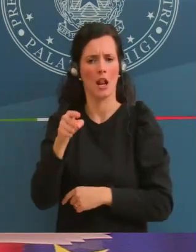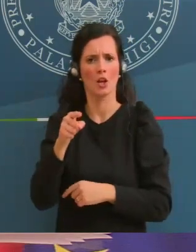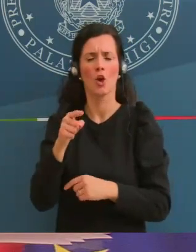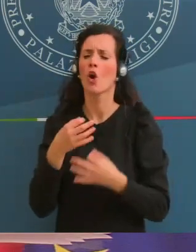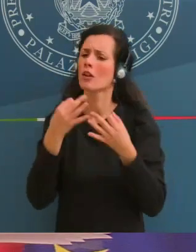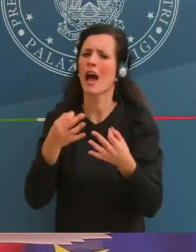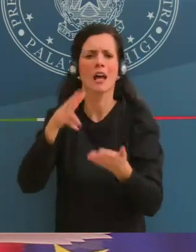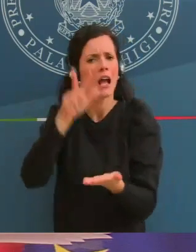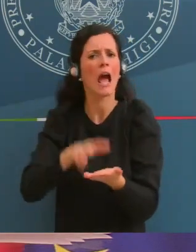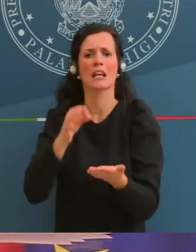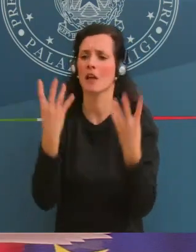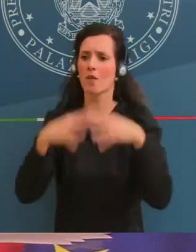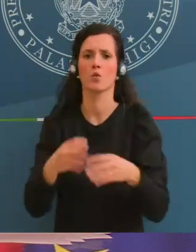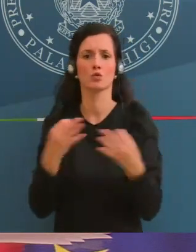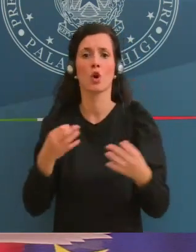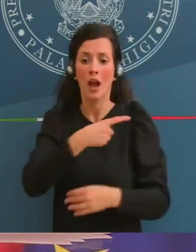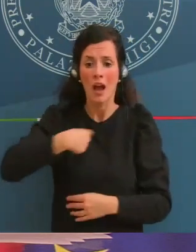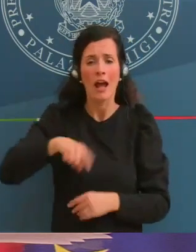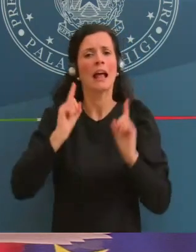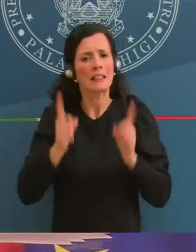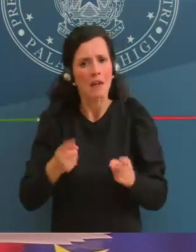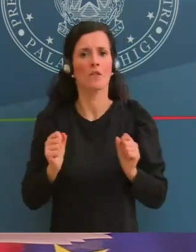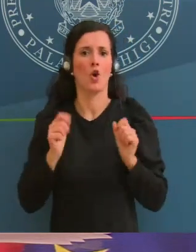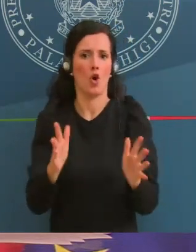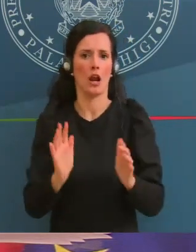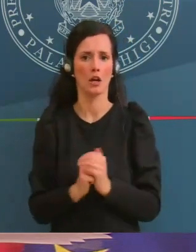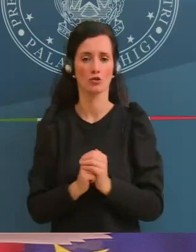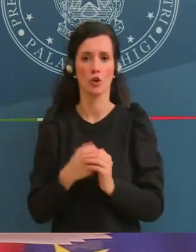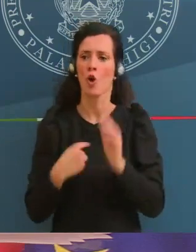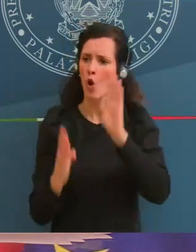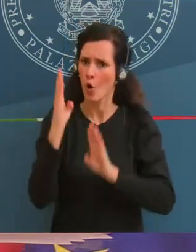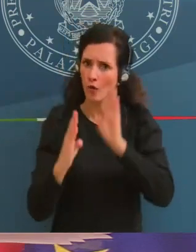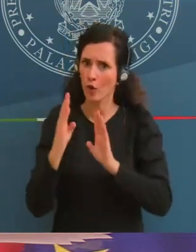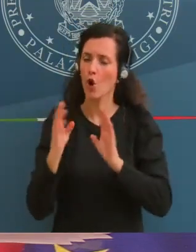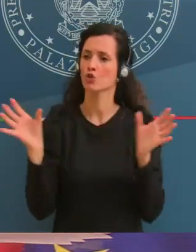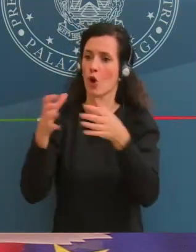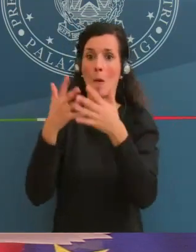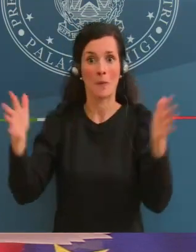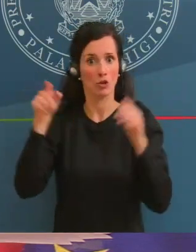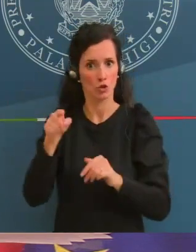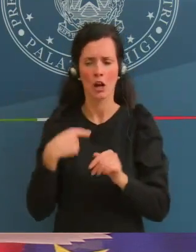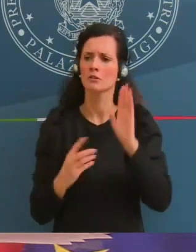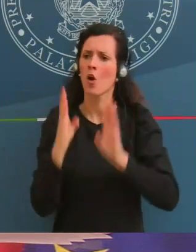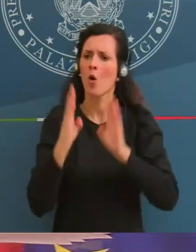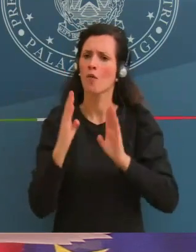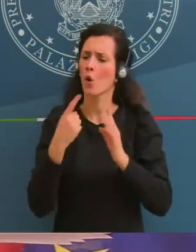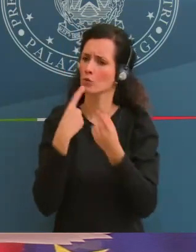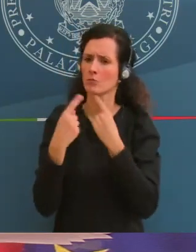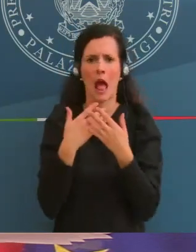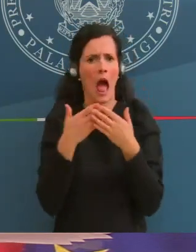sui vari temi sicuramente quale ha funzionato la legge elettorale c'è senz'altro la legge elettorale perché è giusto